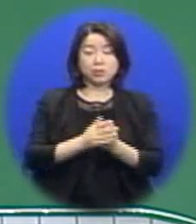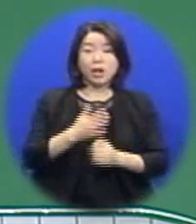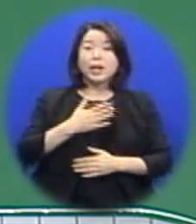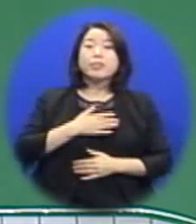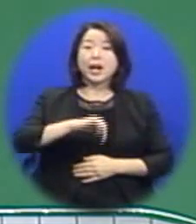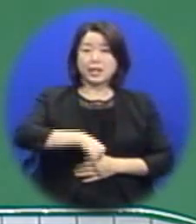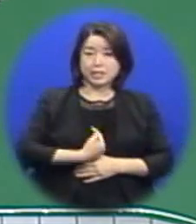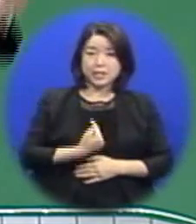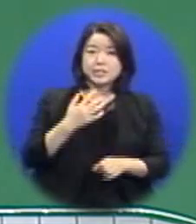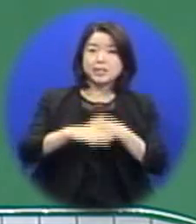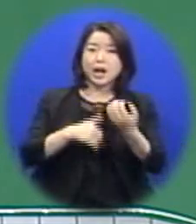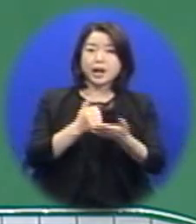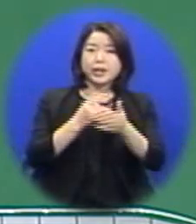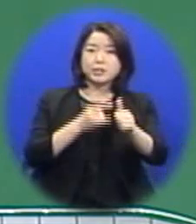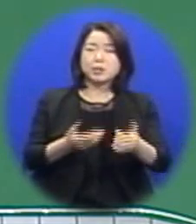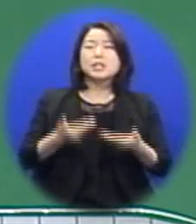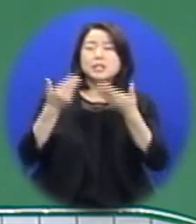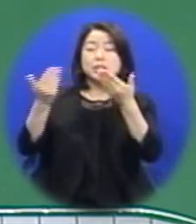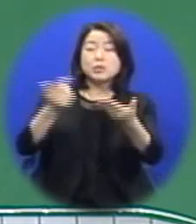하나님께 드리고 싶을 뿐이에요.